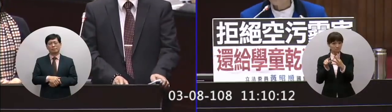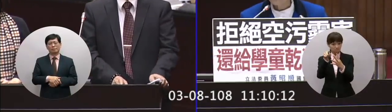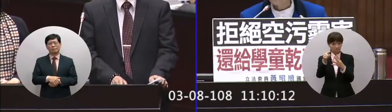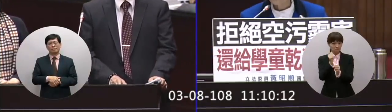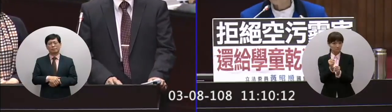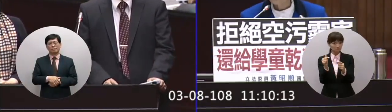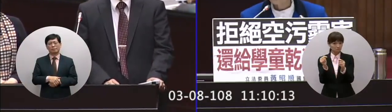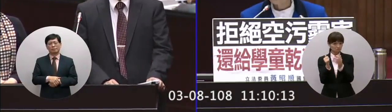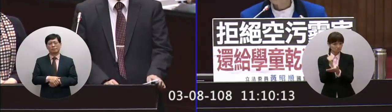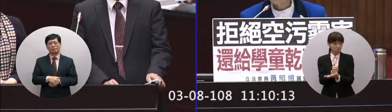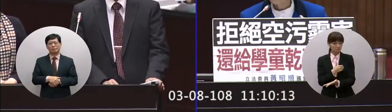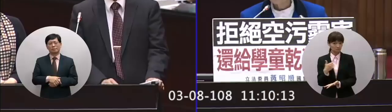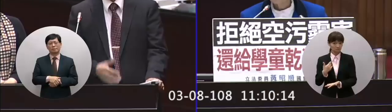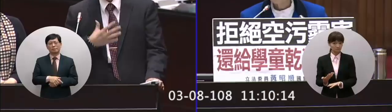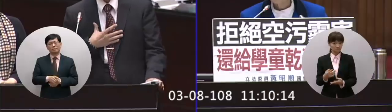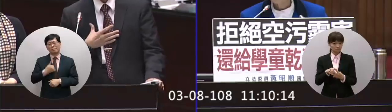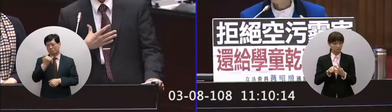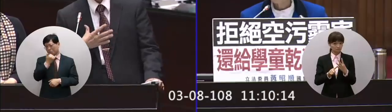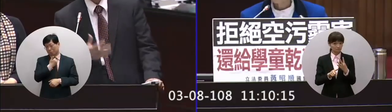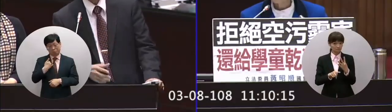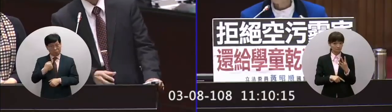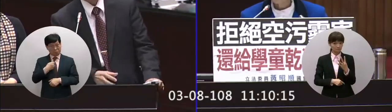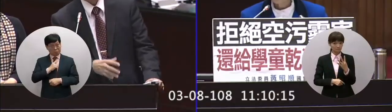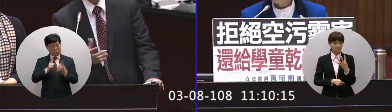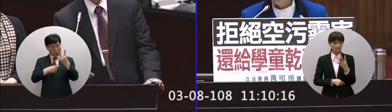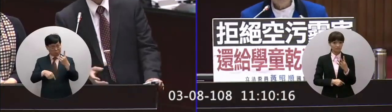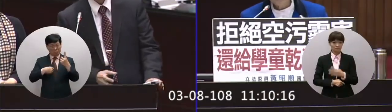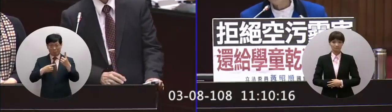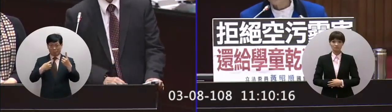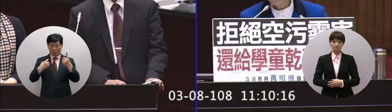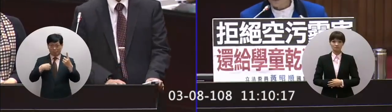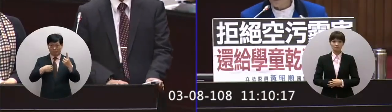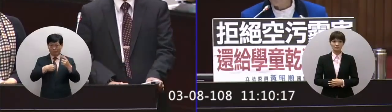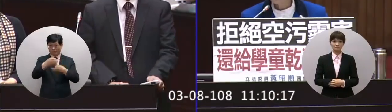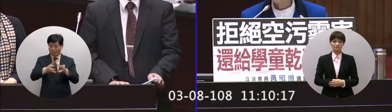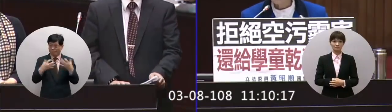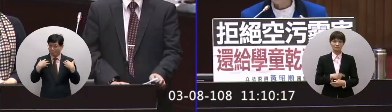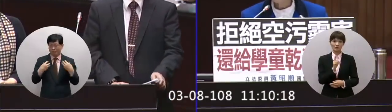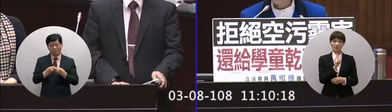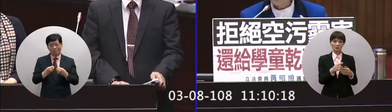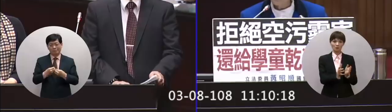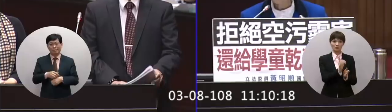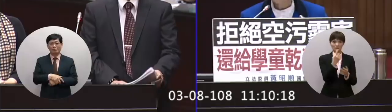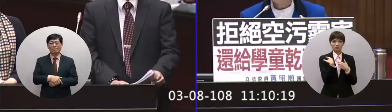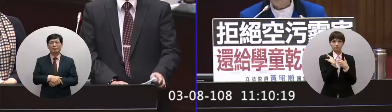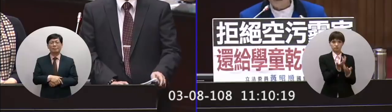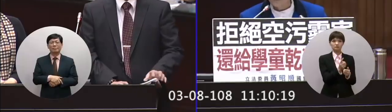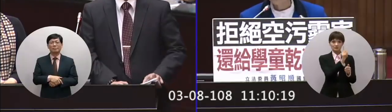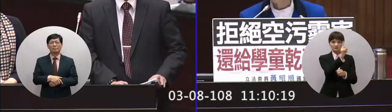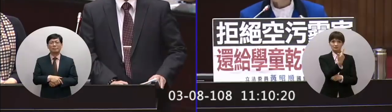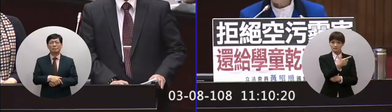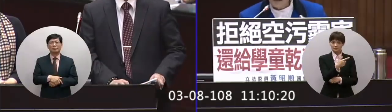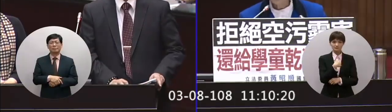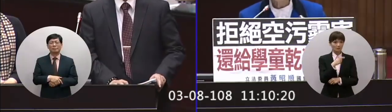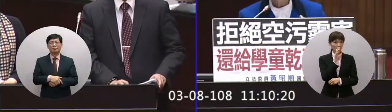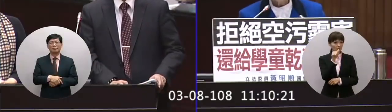未？ 这可能讲我单独一个部位要来跟 你。我无叫你单独一个部位，你会当去甲送这钱偌济